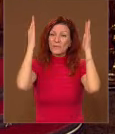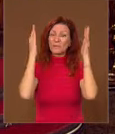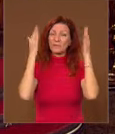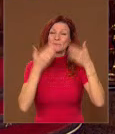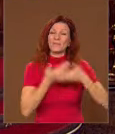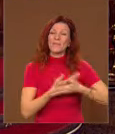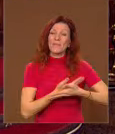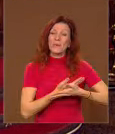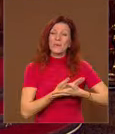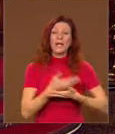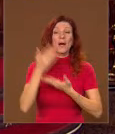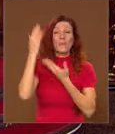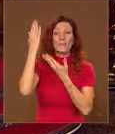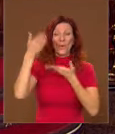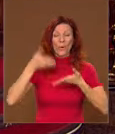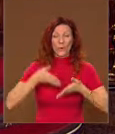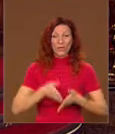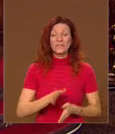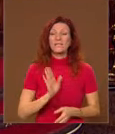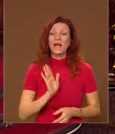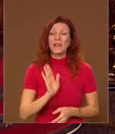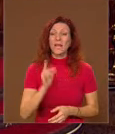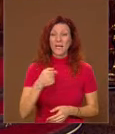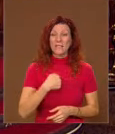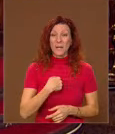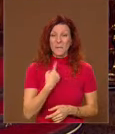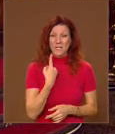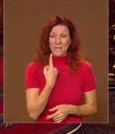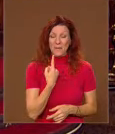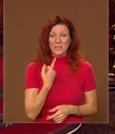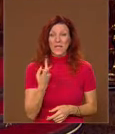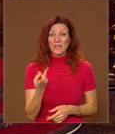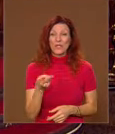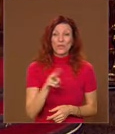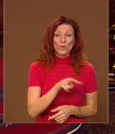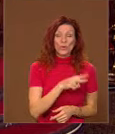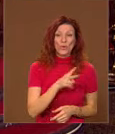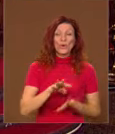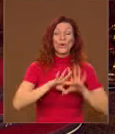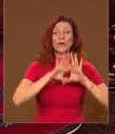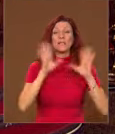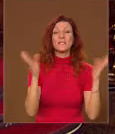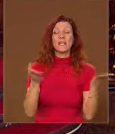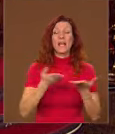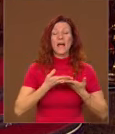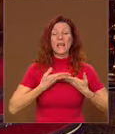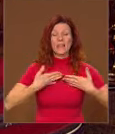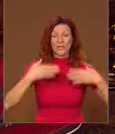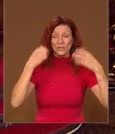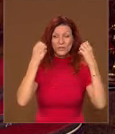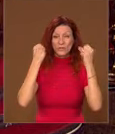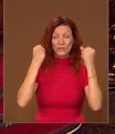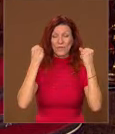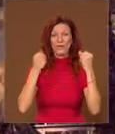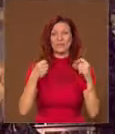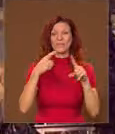винаги Дева Мария, нека сами себе си един други го и целия наш живот на Христа Бога да подаде.